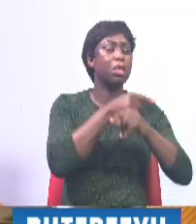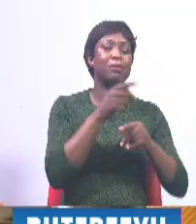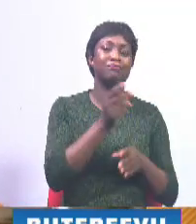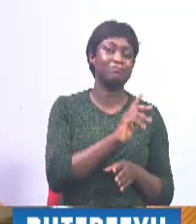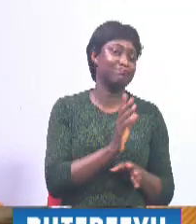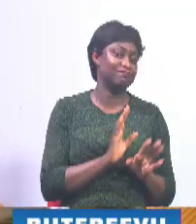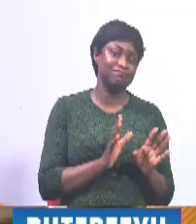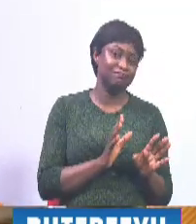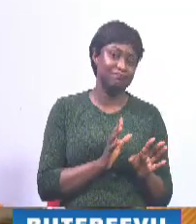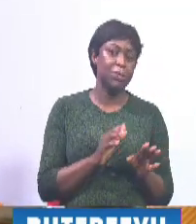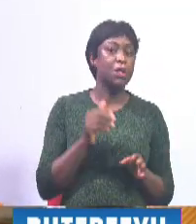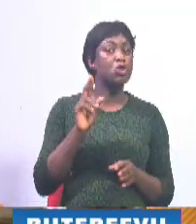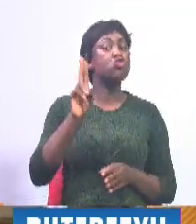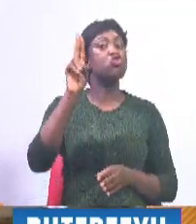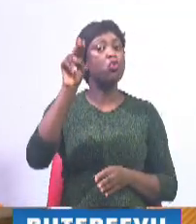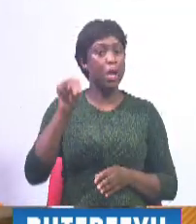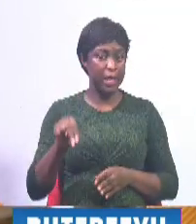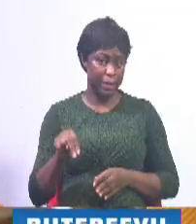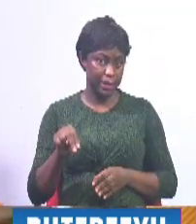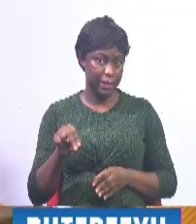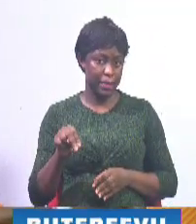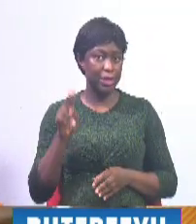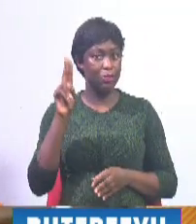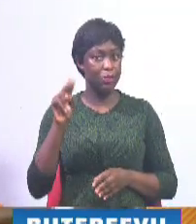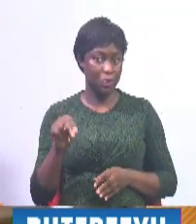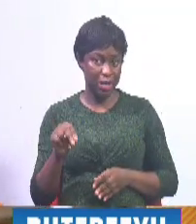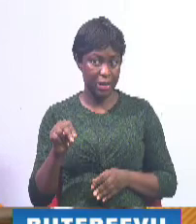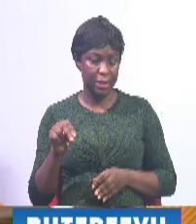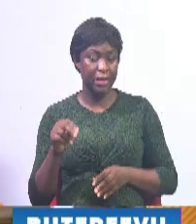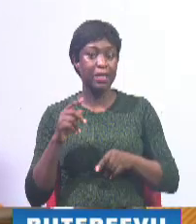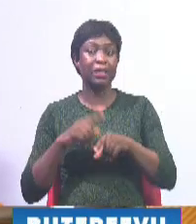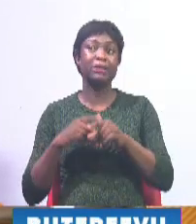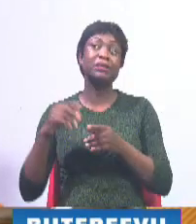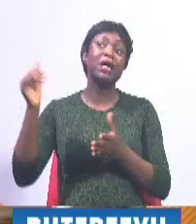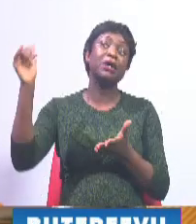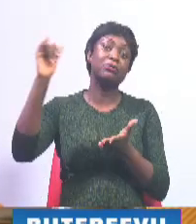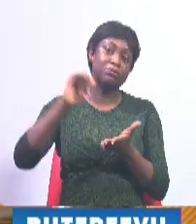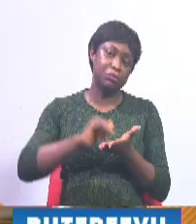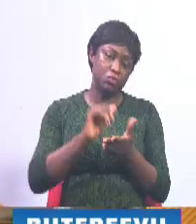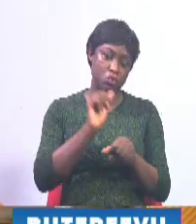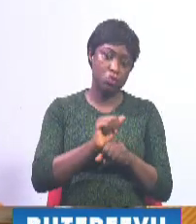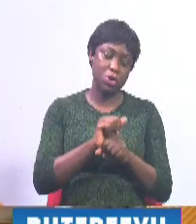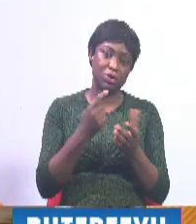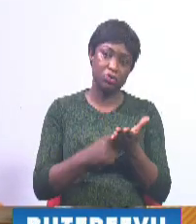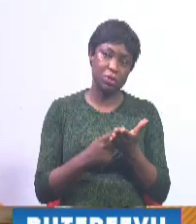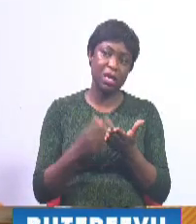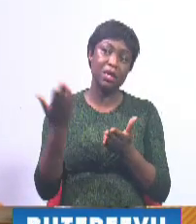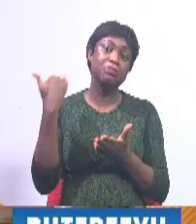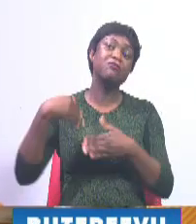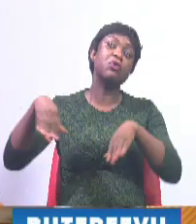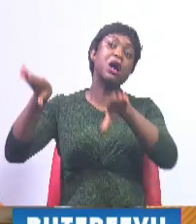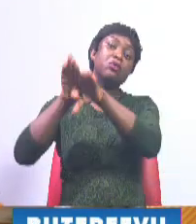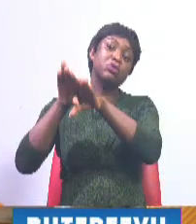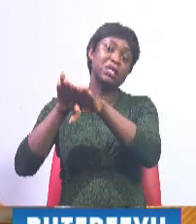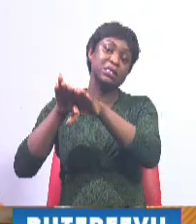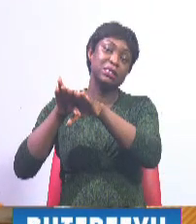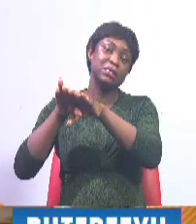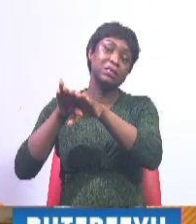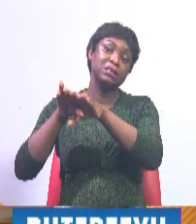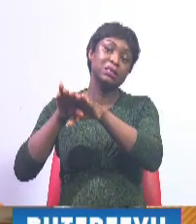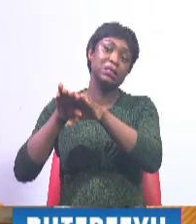UN ekitongole ky'amawanga amagatte okujja okukola mu Uganda yali ndagaano wakati wa gavumenti ya Uganda n'ekitongole